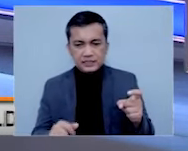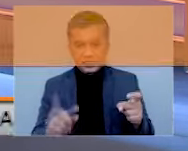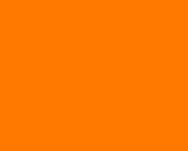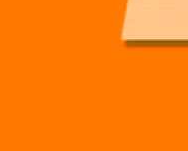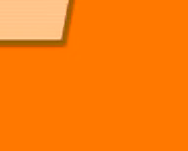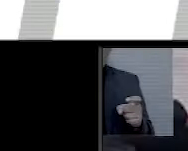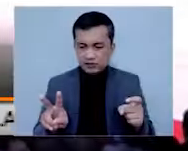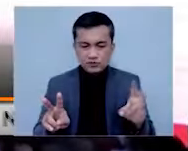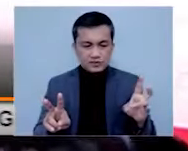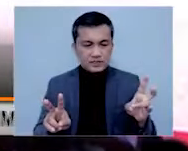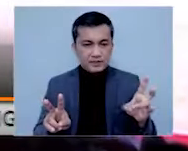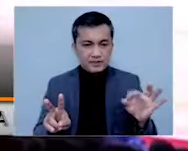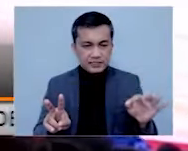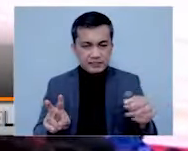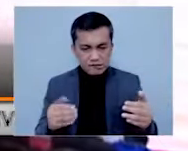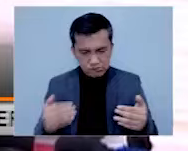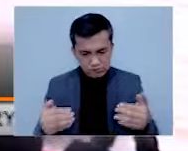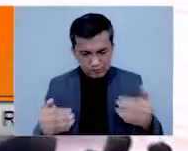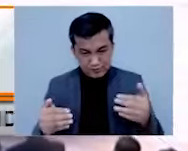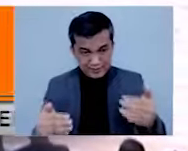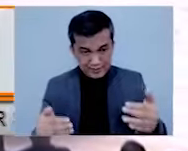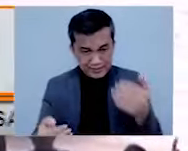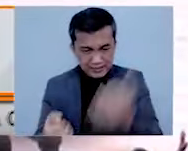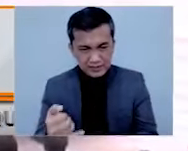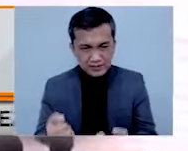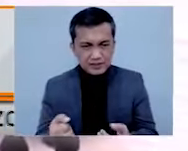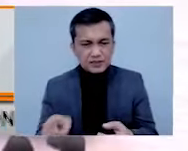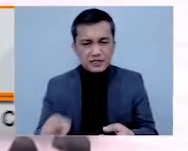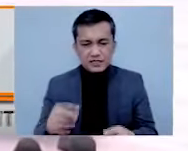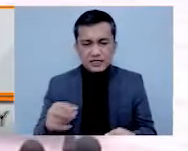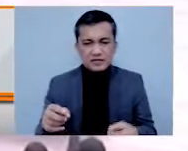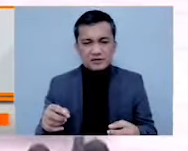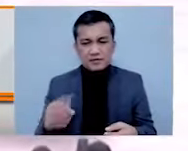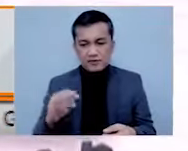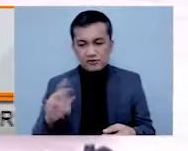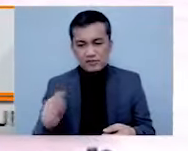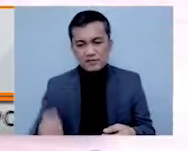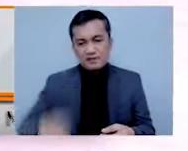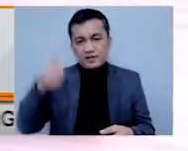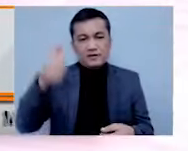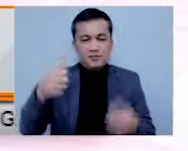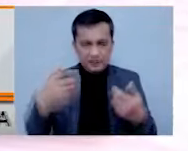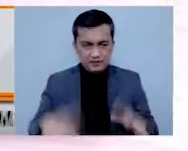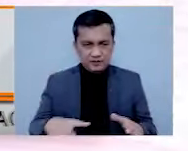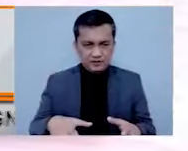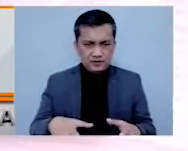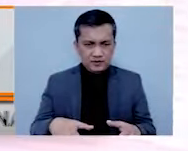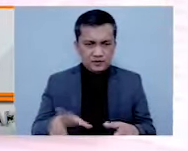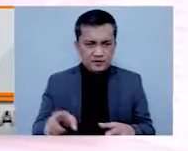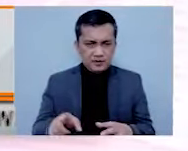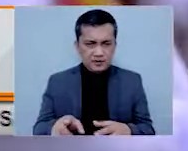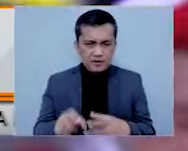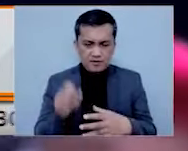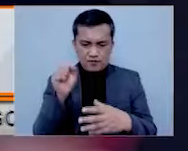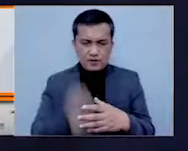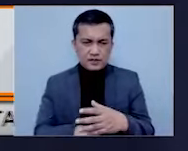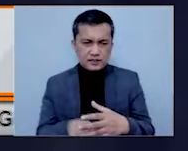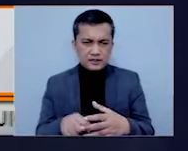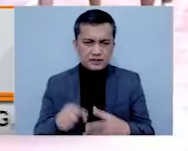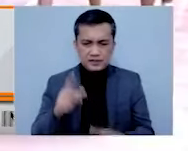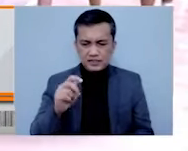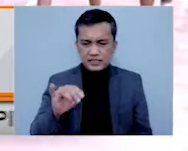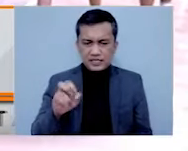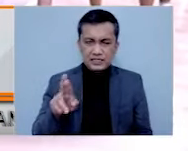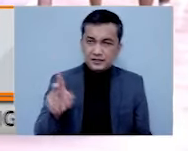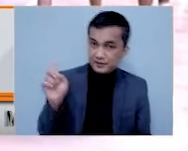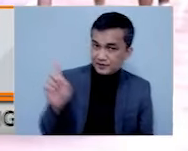82-79. Di kita ng laban hanggang dulo pero na-secure ng Hotshots ang panalo pagkatapos ng isang crucial basket and one galing kay Tyler Bay.